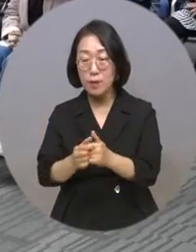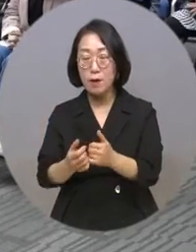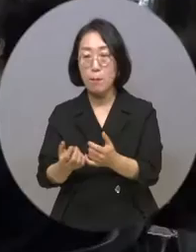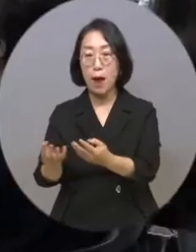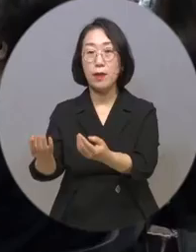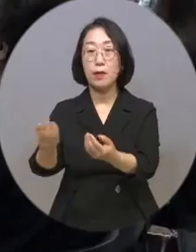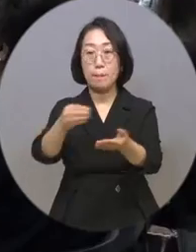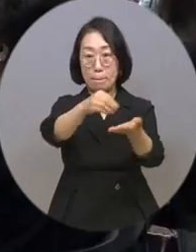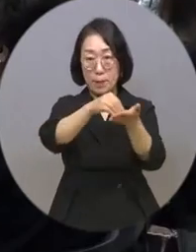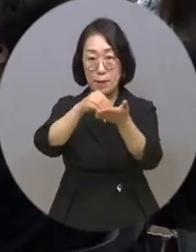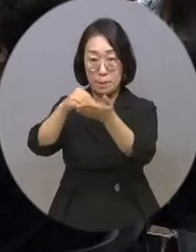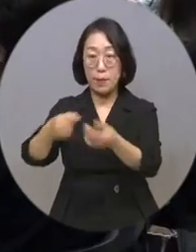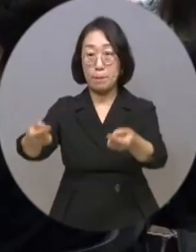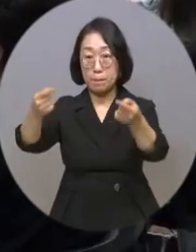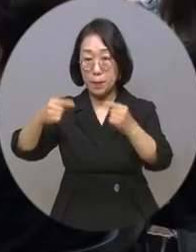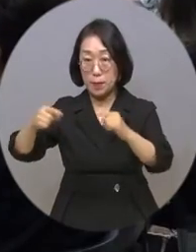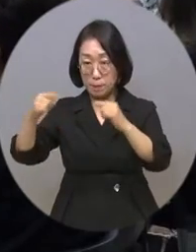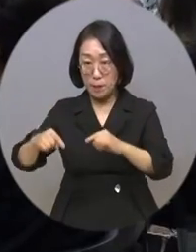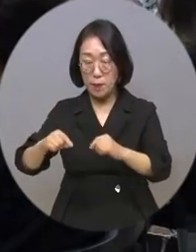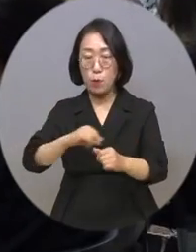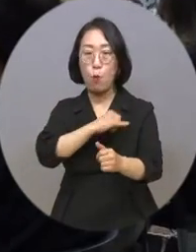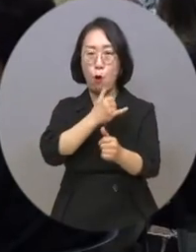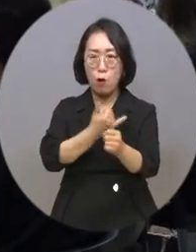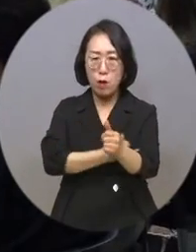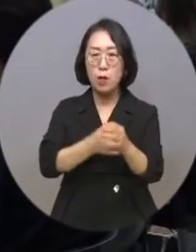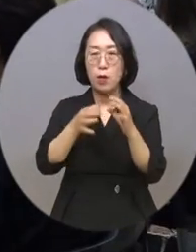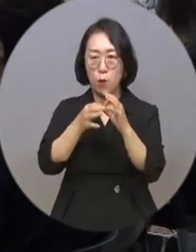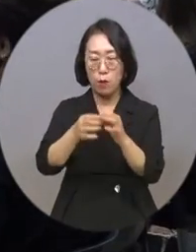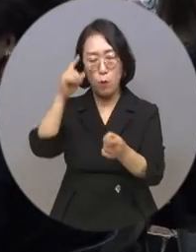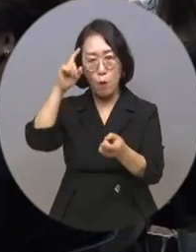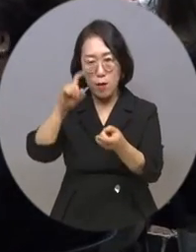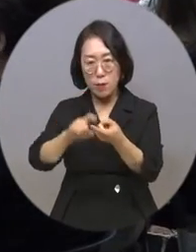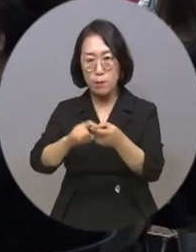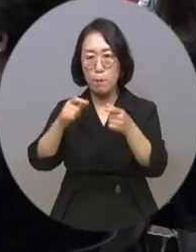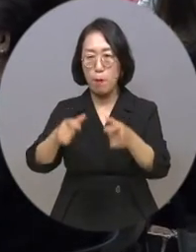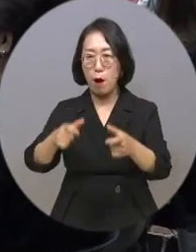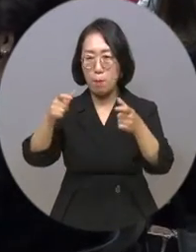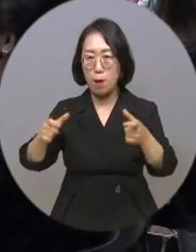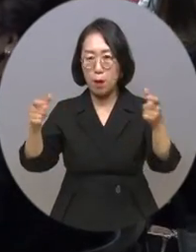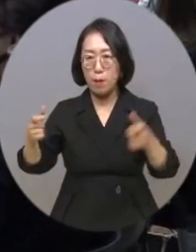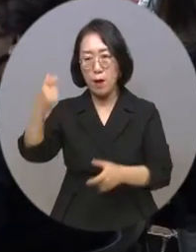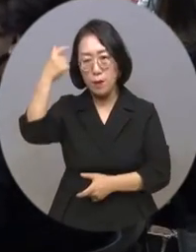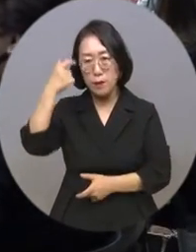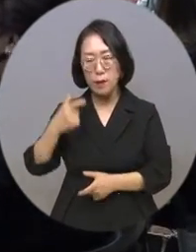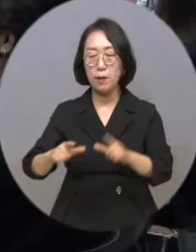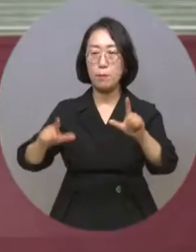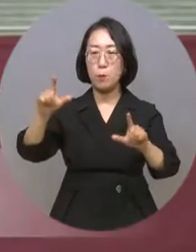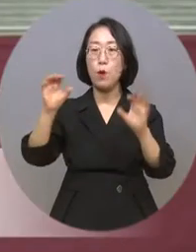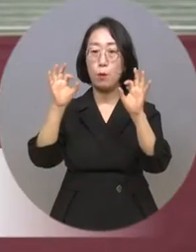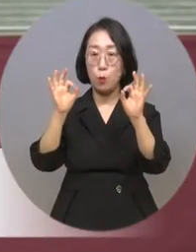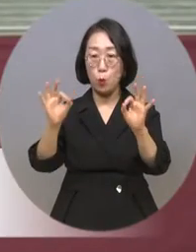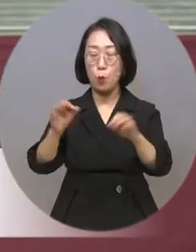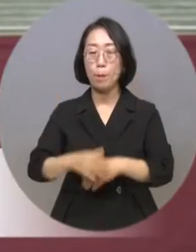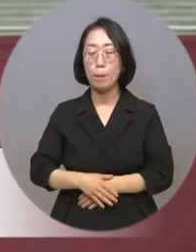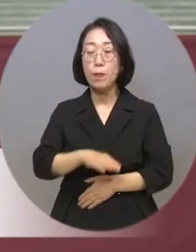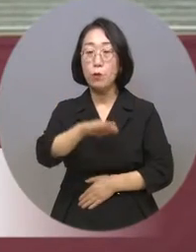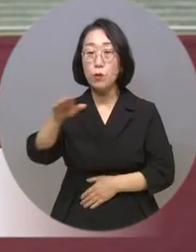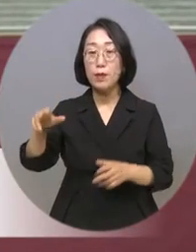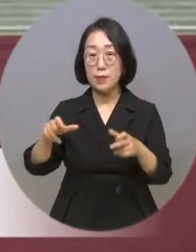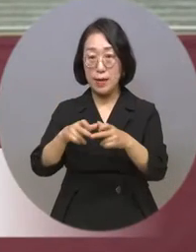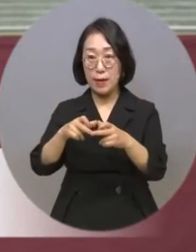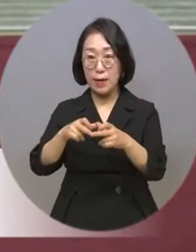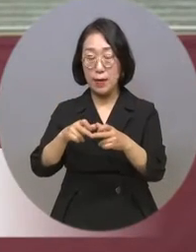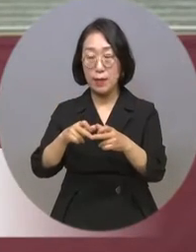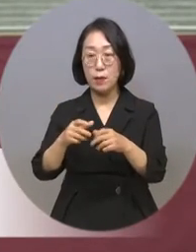참석해 장애인 인권, 권리에 대한 관심이 점점 확대되고 있음을 보여주었습니다. 우리 장애인